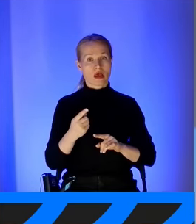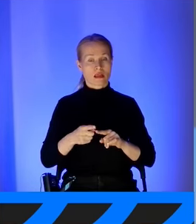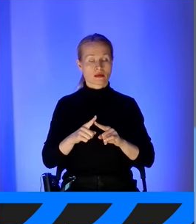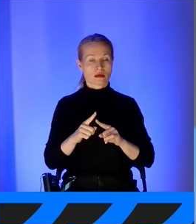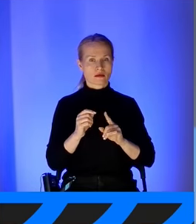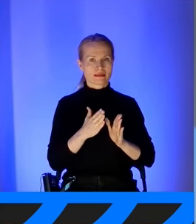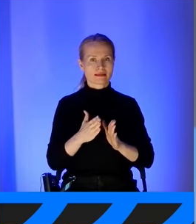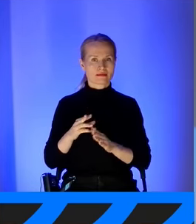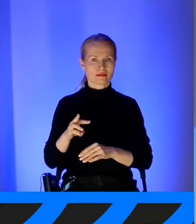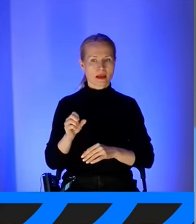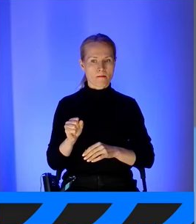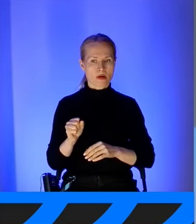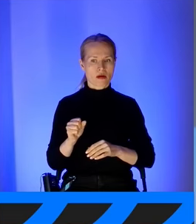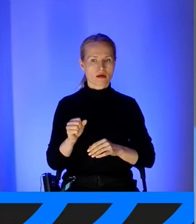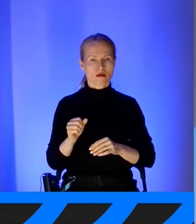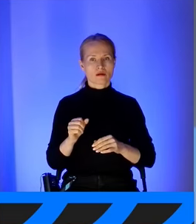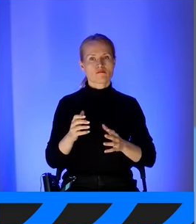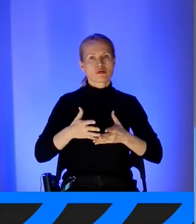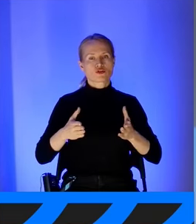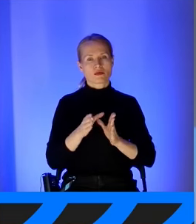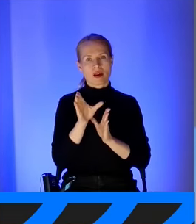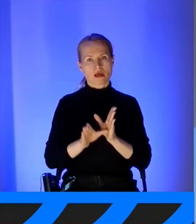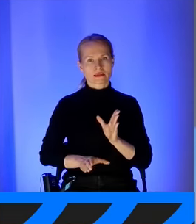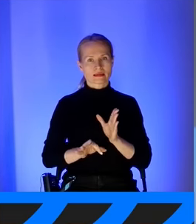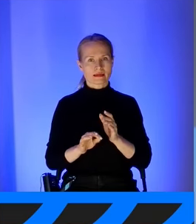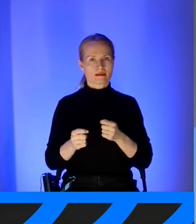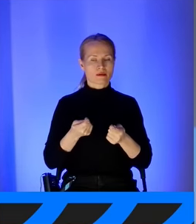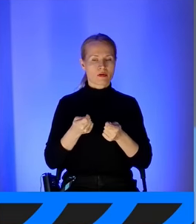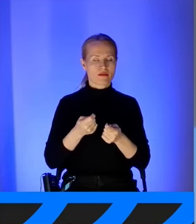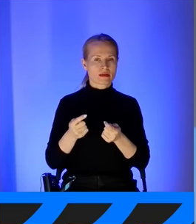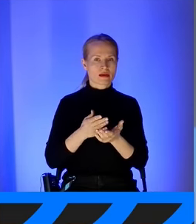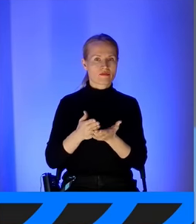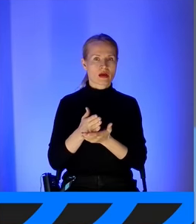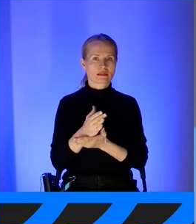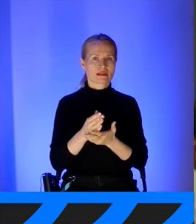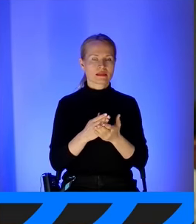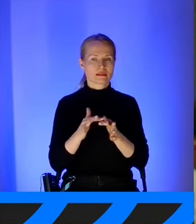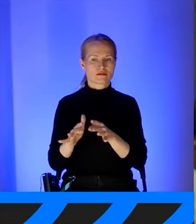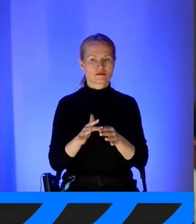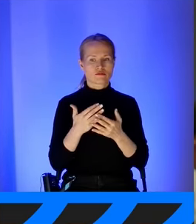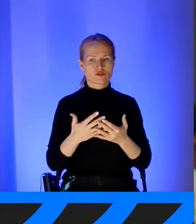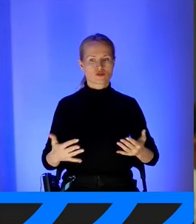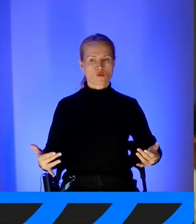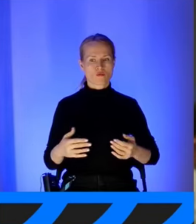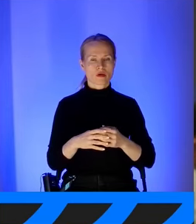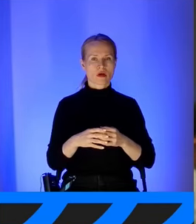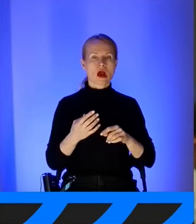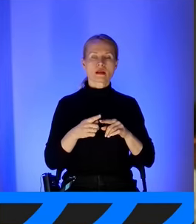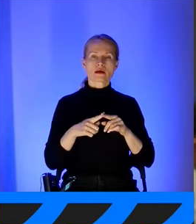А ещё раз membership кластера и управление репликации этих движков а сама репликация